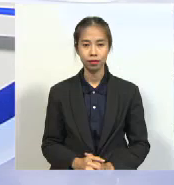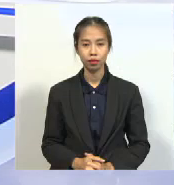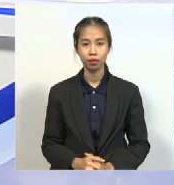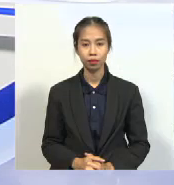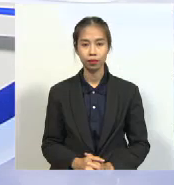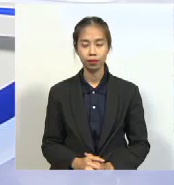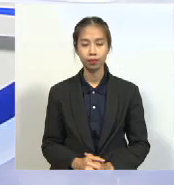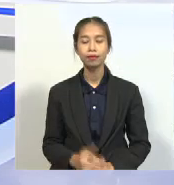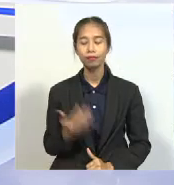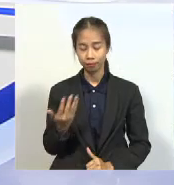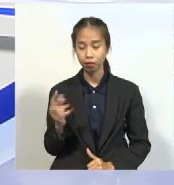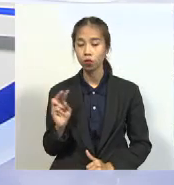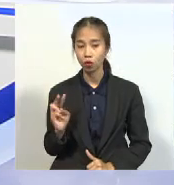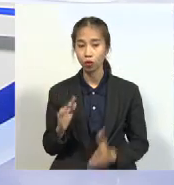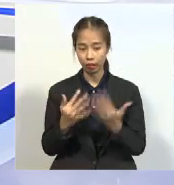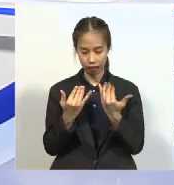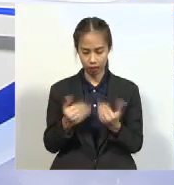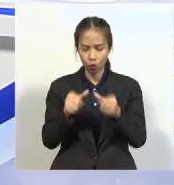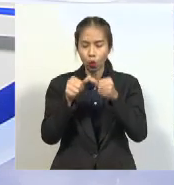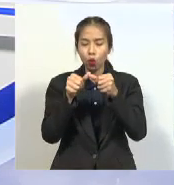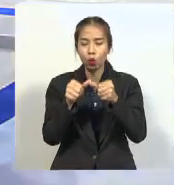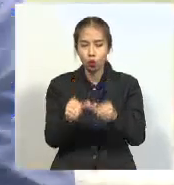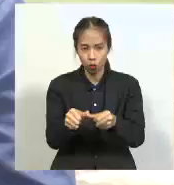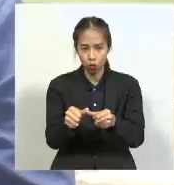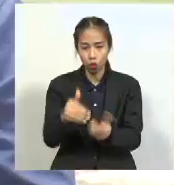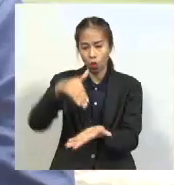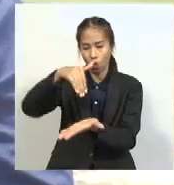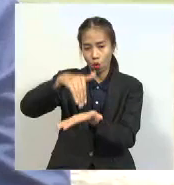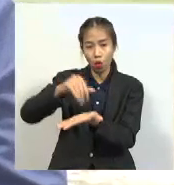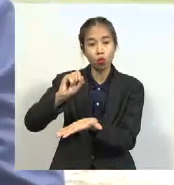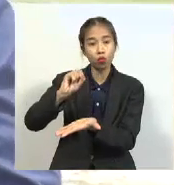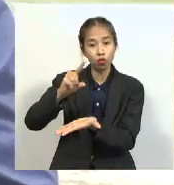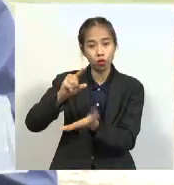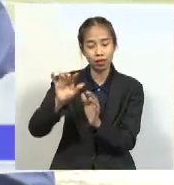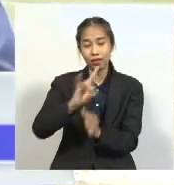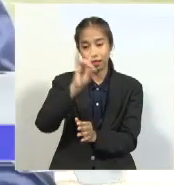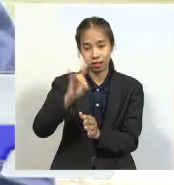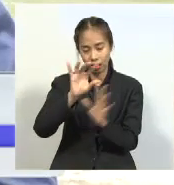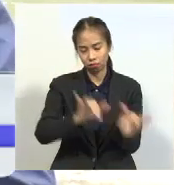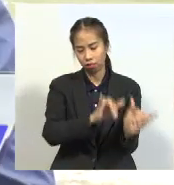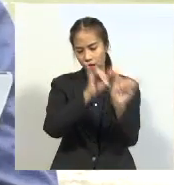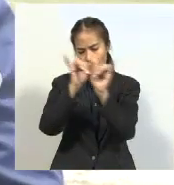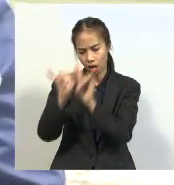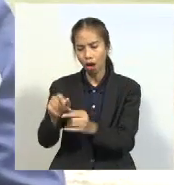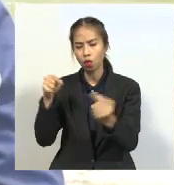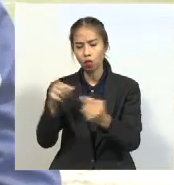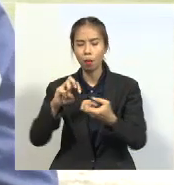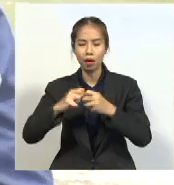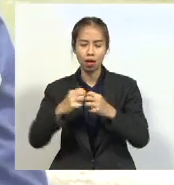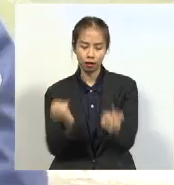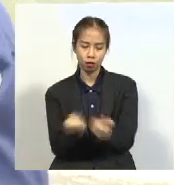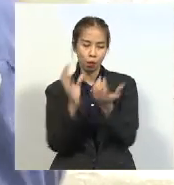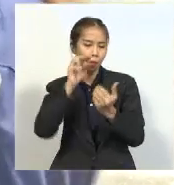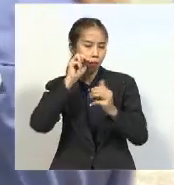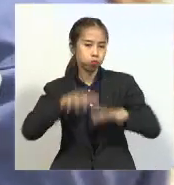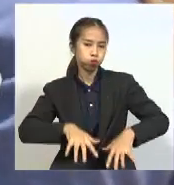ค่ะคุณปวีณาคุณธีรวัฒน์คะตอนนี้นุ้ยอยู่ที่ศูนย์อพยพนะคะแล้วก็พักพิงสัตว์ที่ได้รับผลกระทบจากเหตุอุทกภัยค่ะ